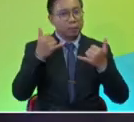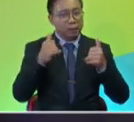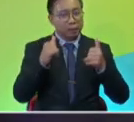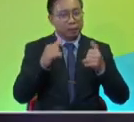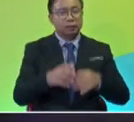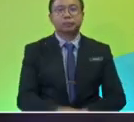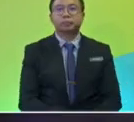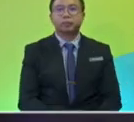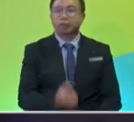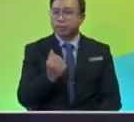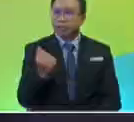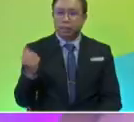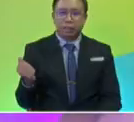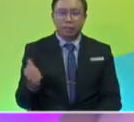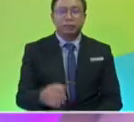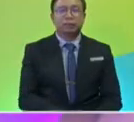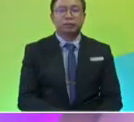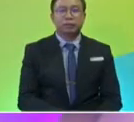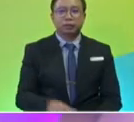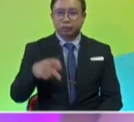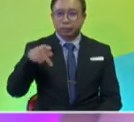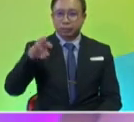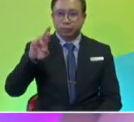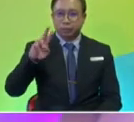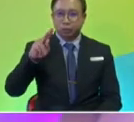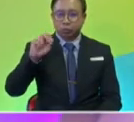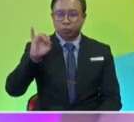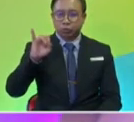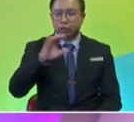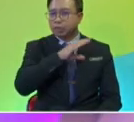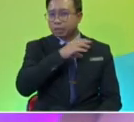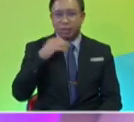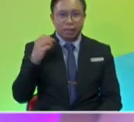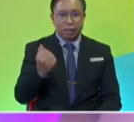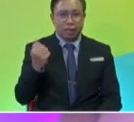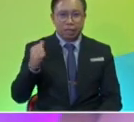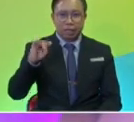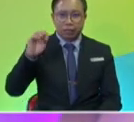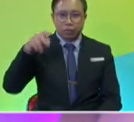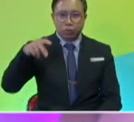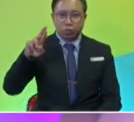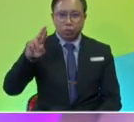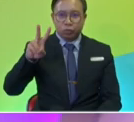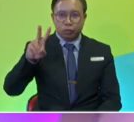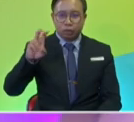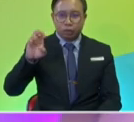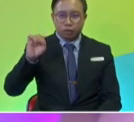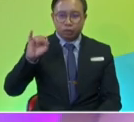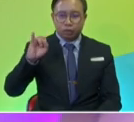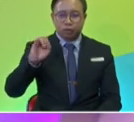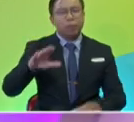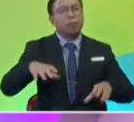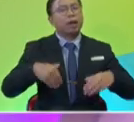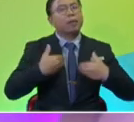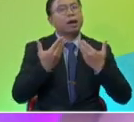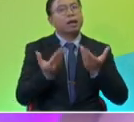ah alat alat perkusi dan juga alat improvisasilah kita nak gunakan macam mana cara yang kita nak gunakan